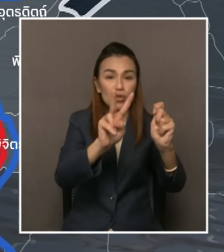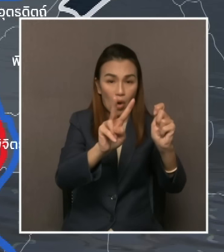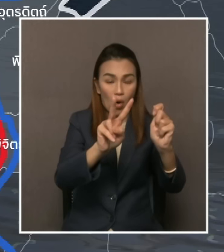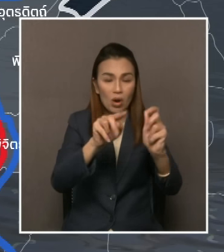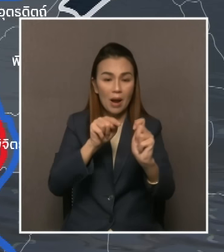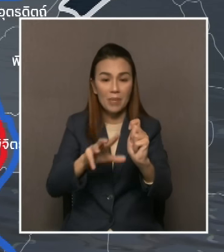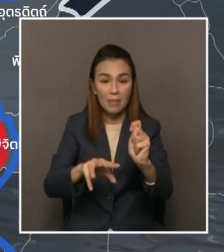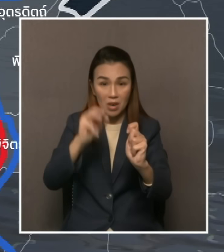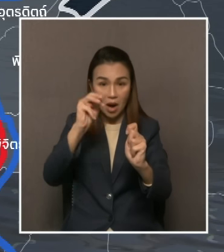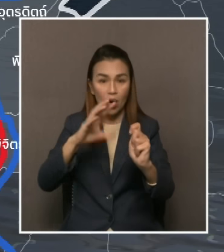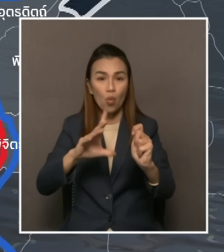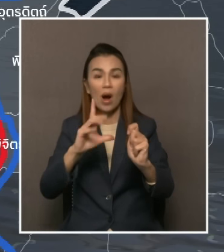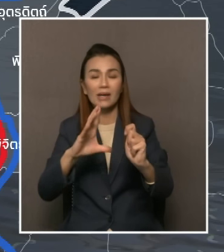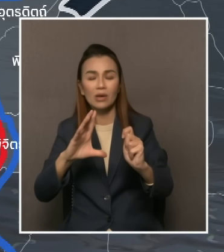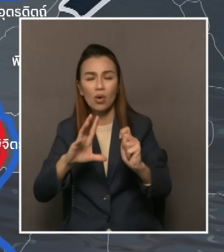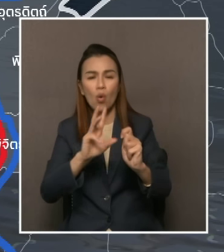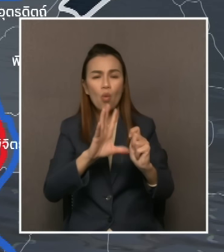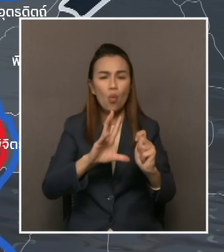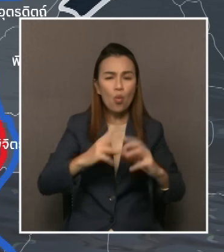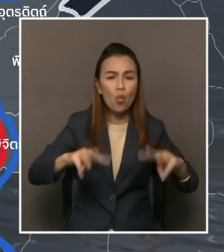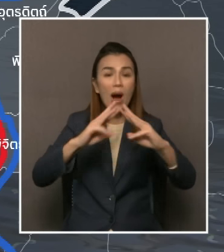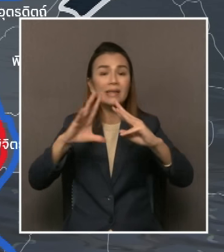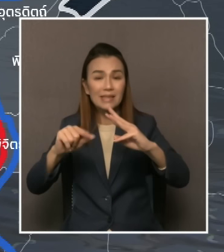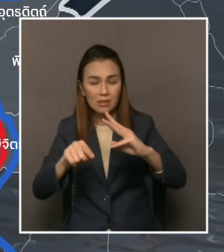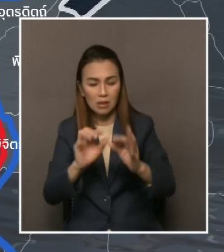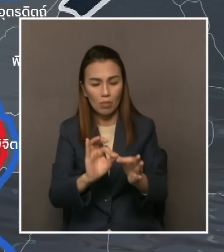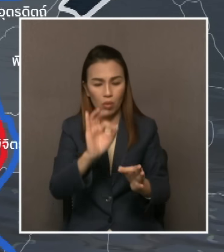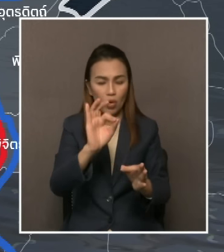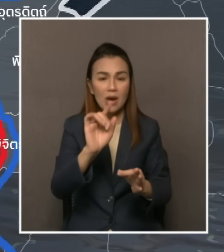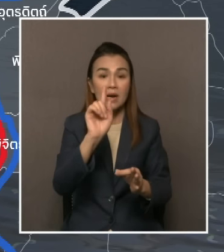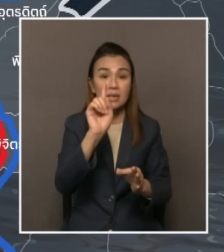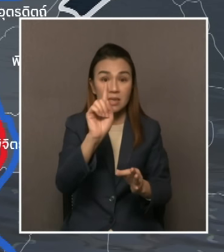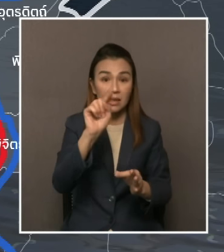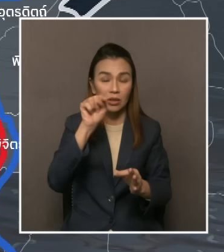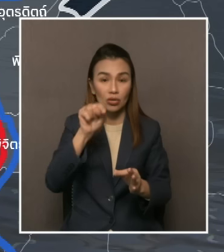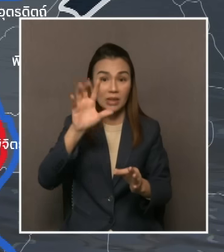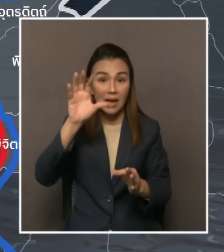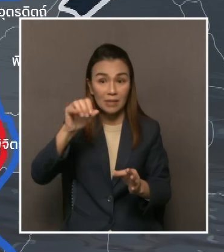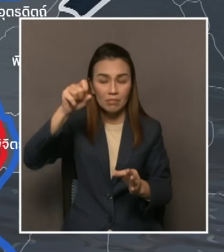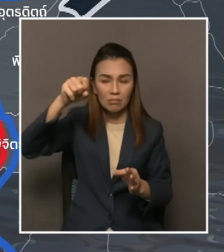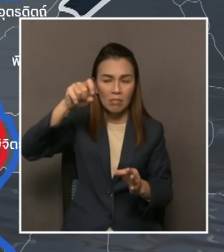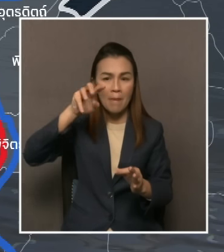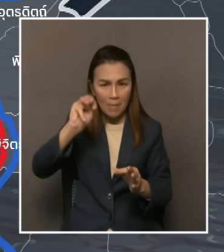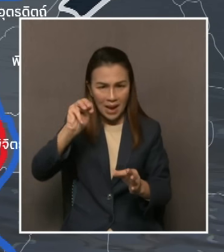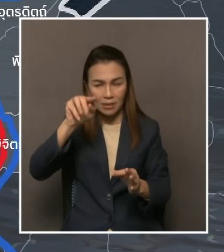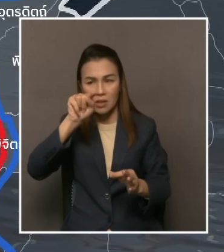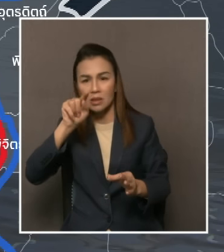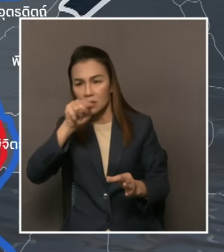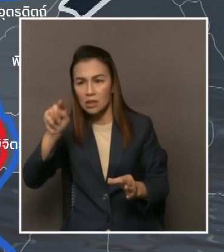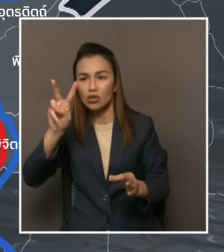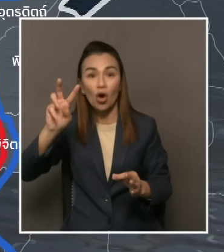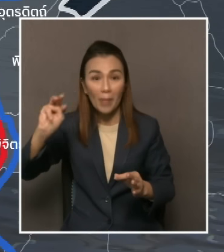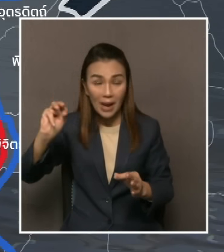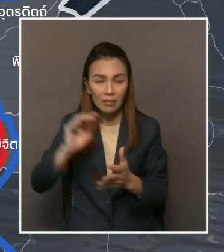อง อำเภอวังชิ้นประมาณ 1 เมตร 50 เมตร ถึง 2 เมตร ในช่งวที่ 24 ถึง